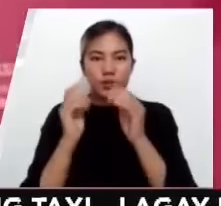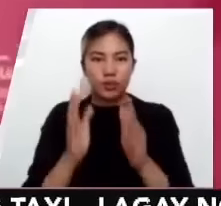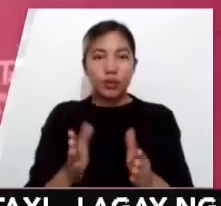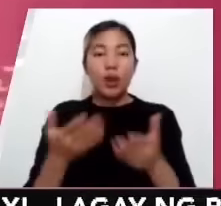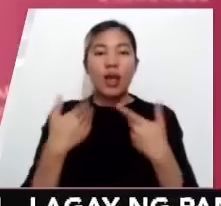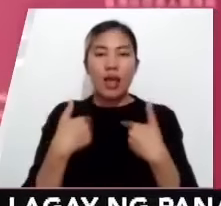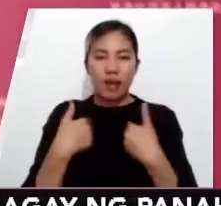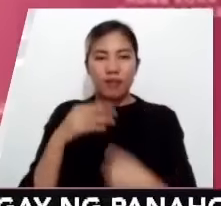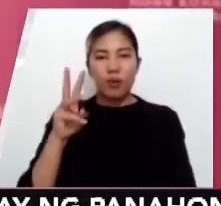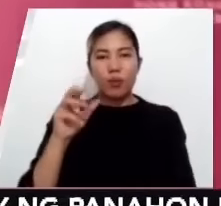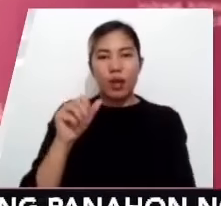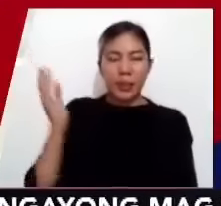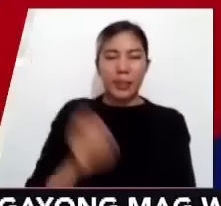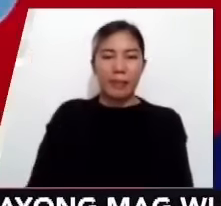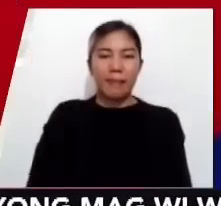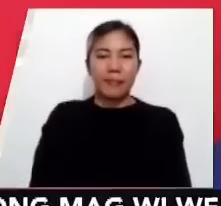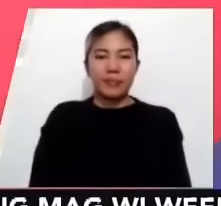figure doon.